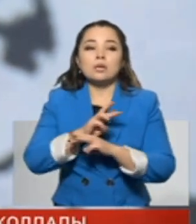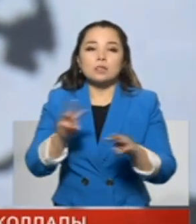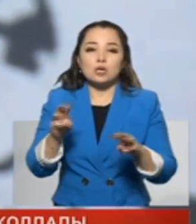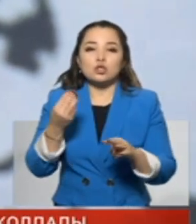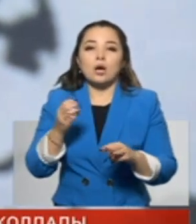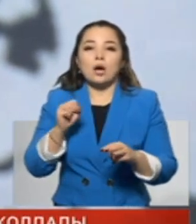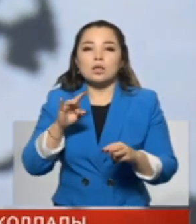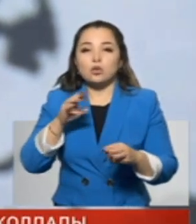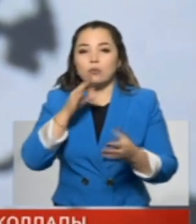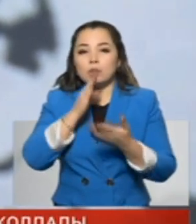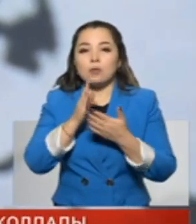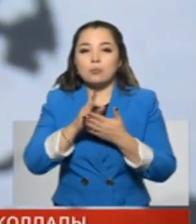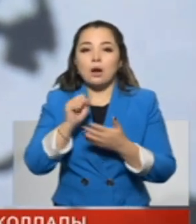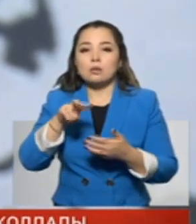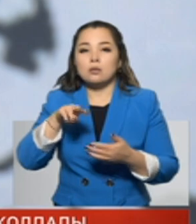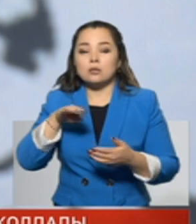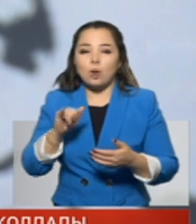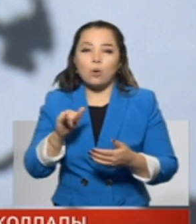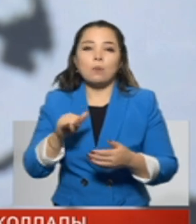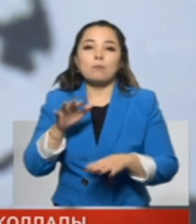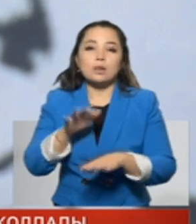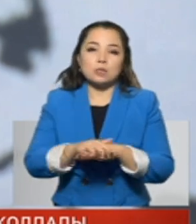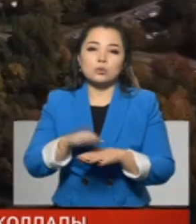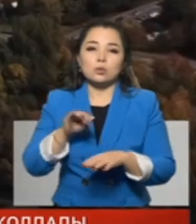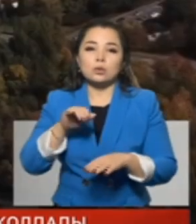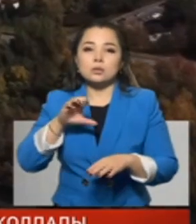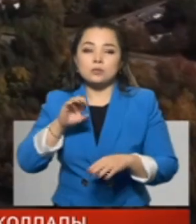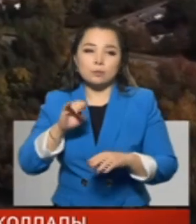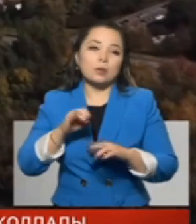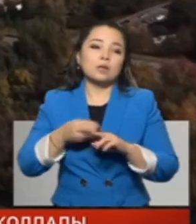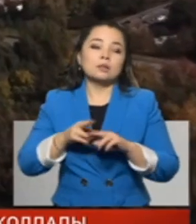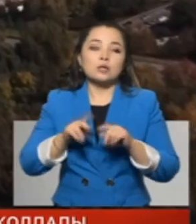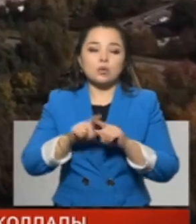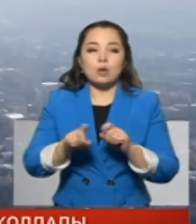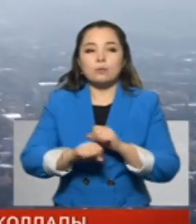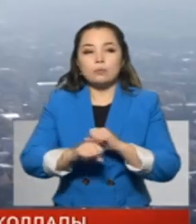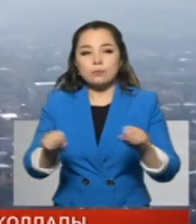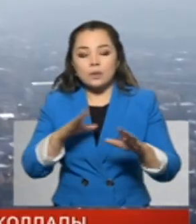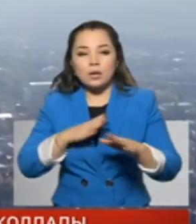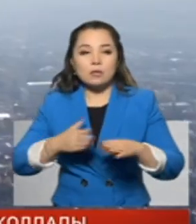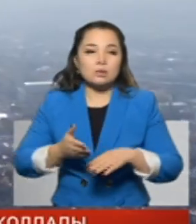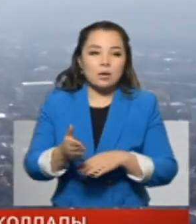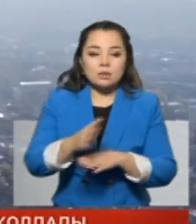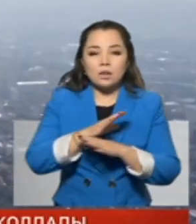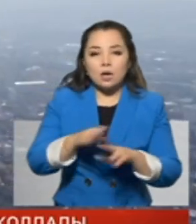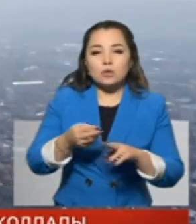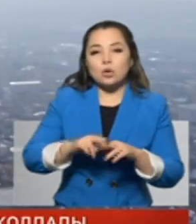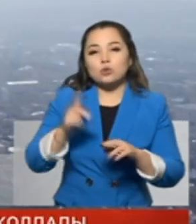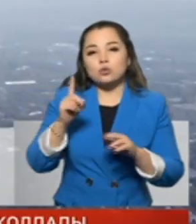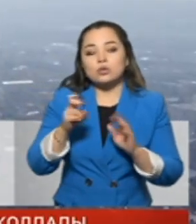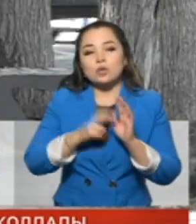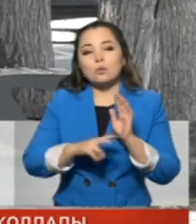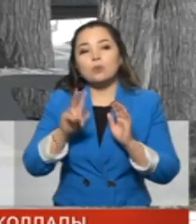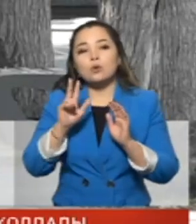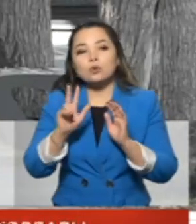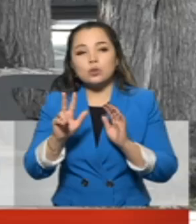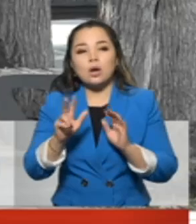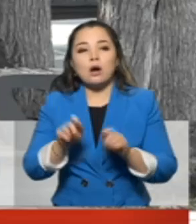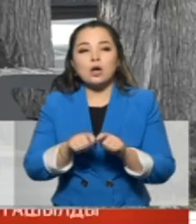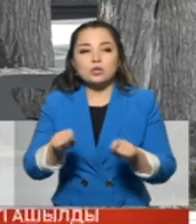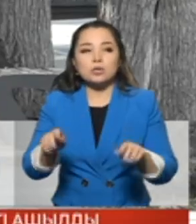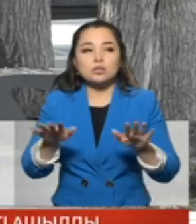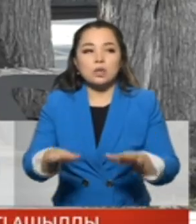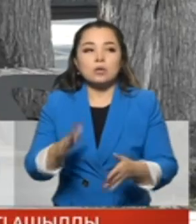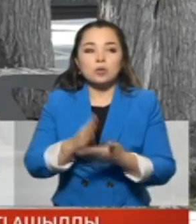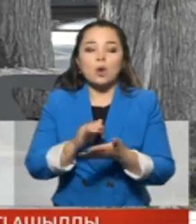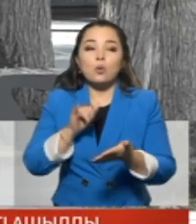Әрінов айтты. Алатау базасы Түрксіб ауданында опырылмаған, жарылмаған шоғыда 173 гектар ашық жерде орналасқан